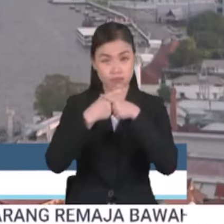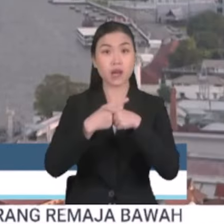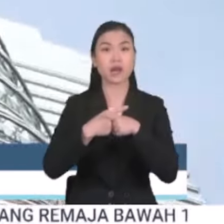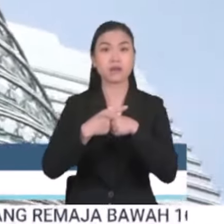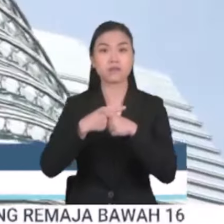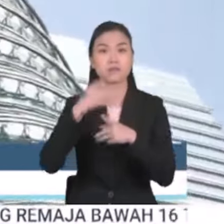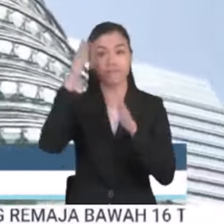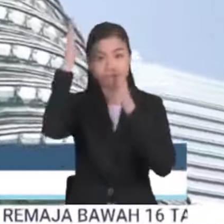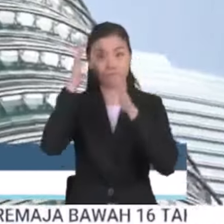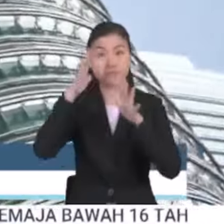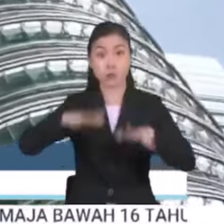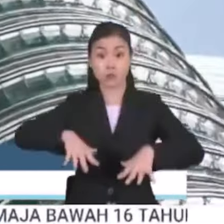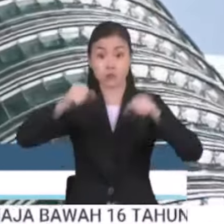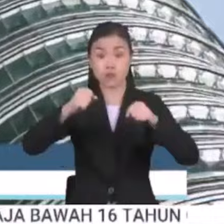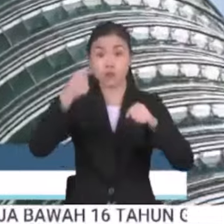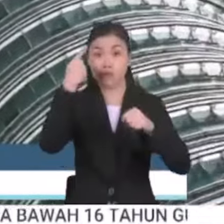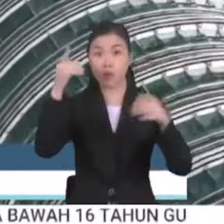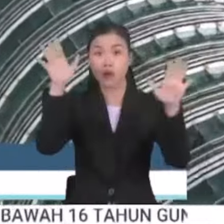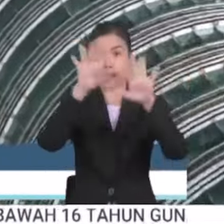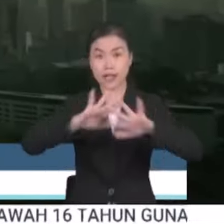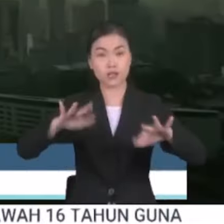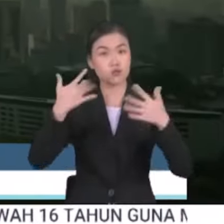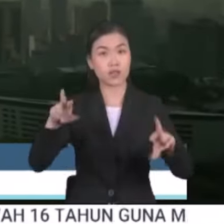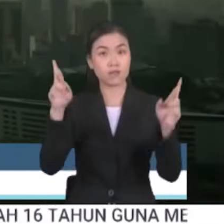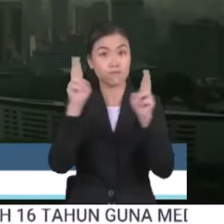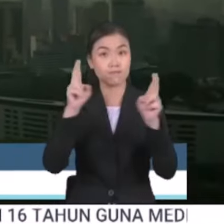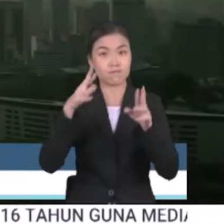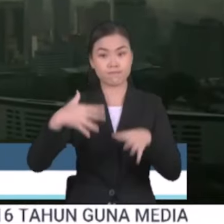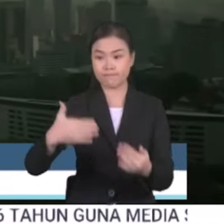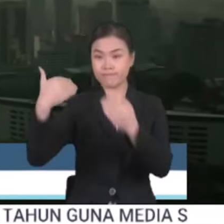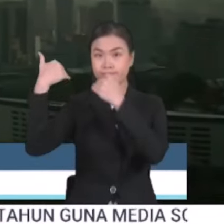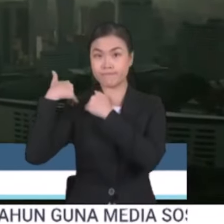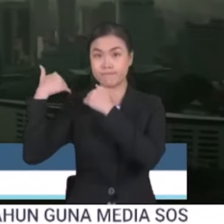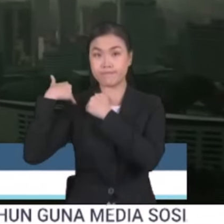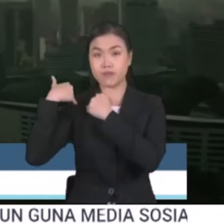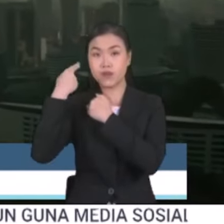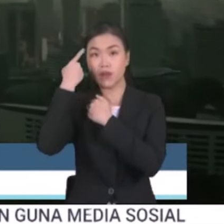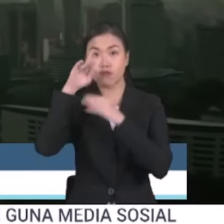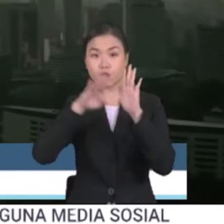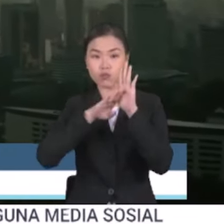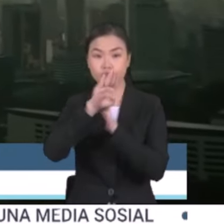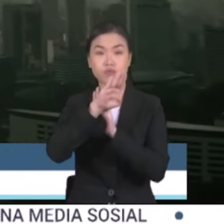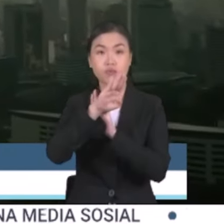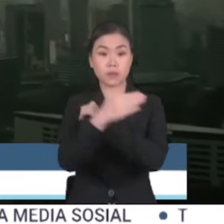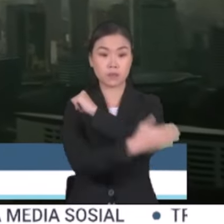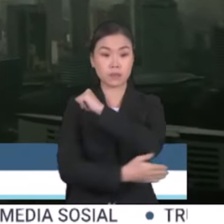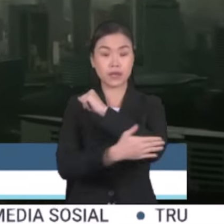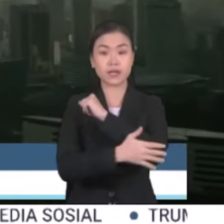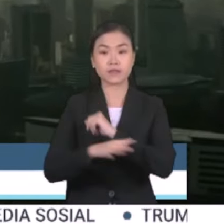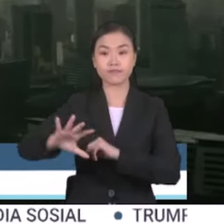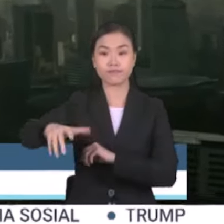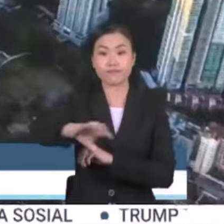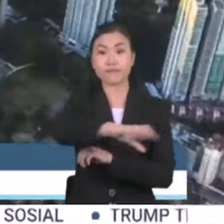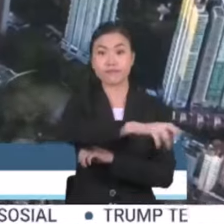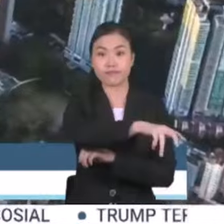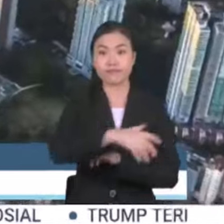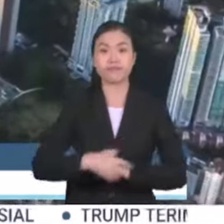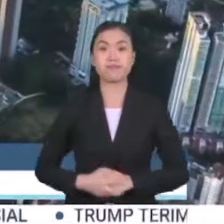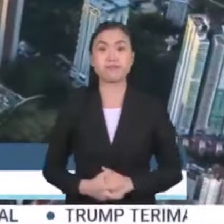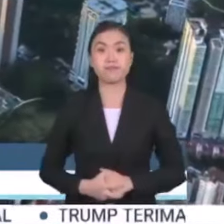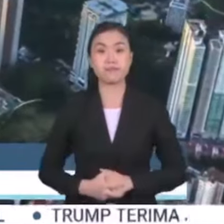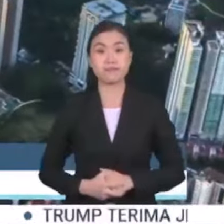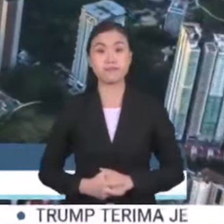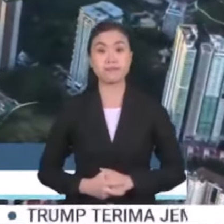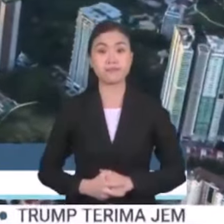selaku pengerusi ASEAN tahun depan bersedia menggalas tanggungjawab besar itu demi kemajuan negara serantau.